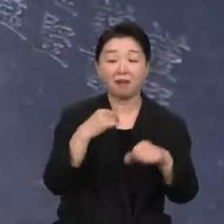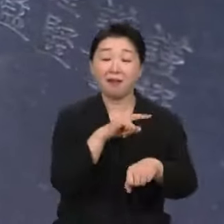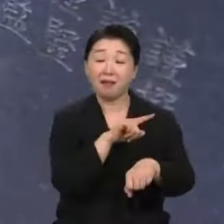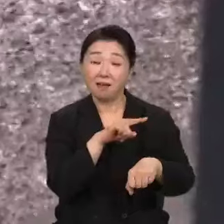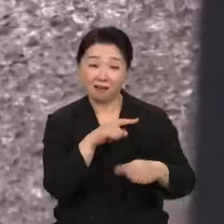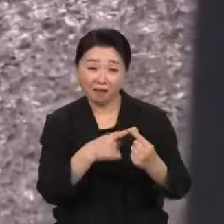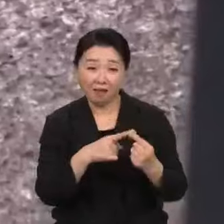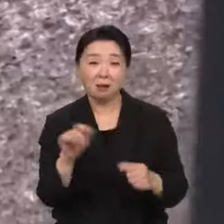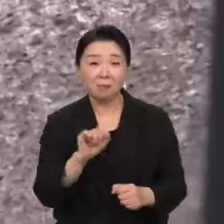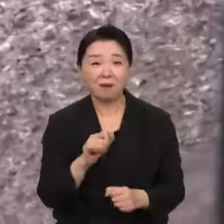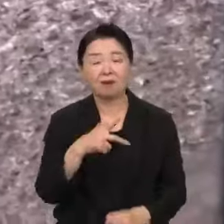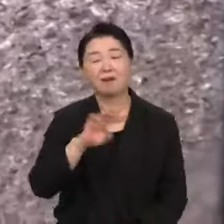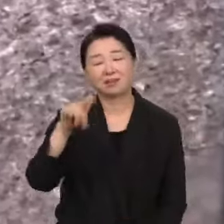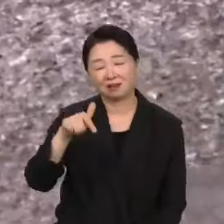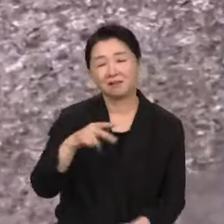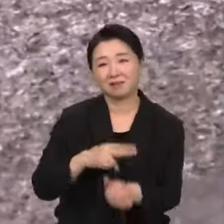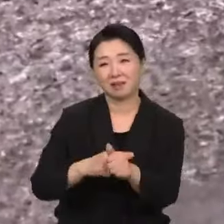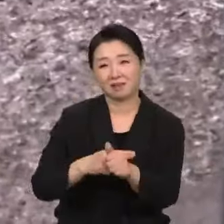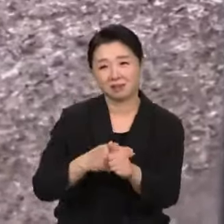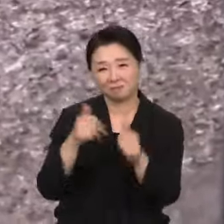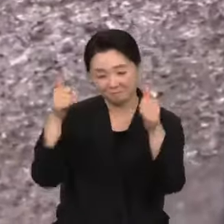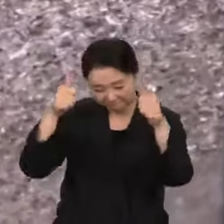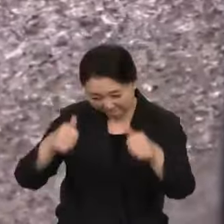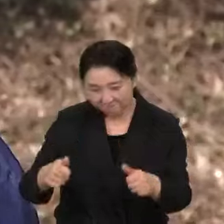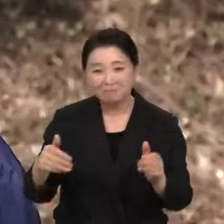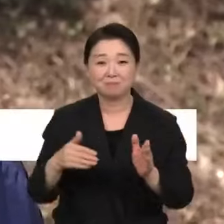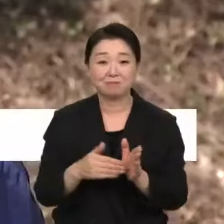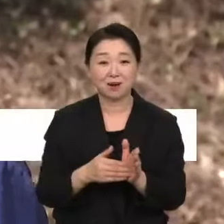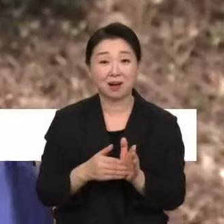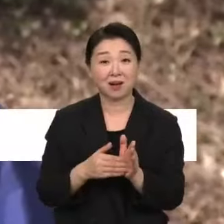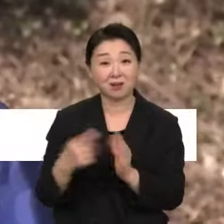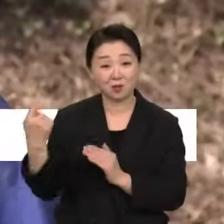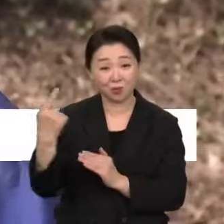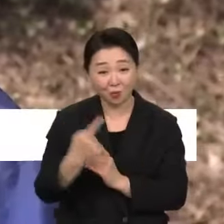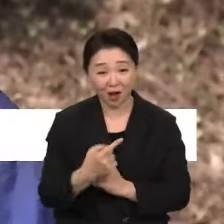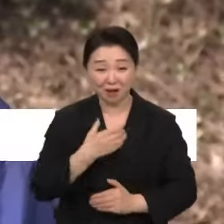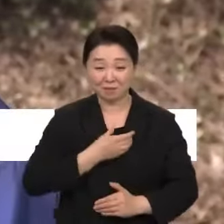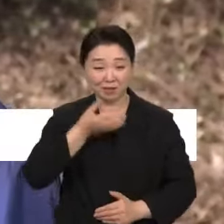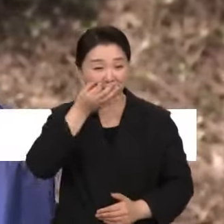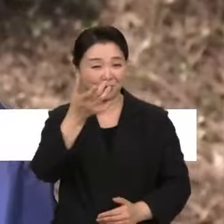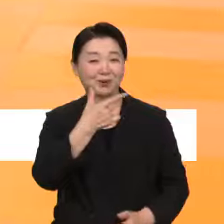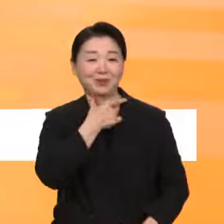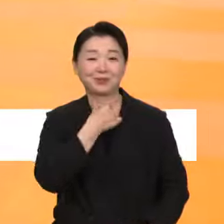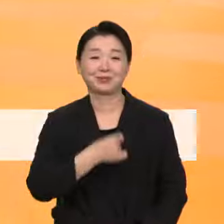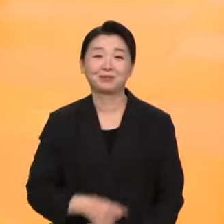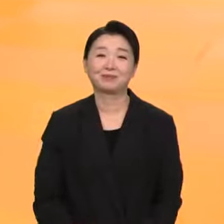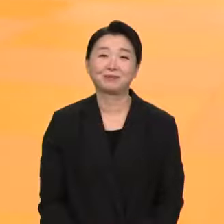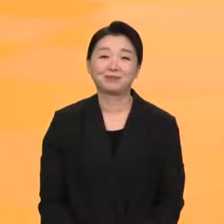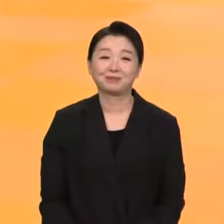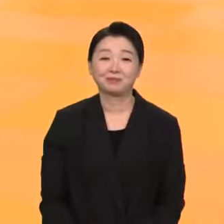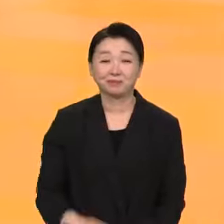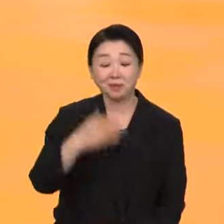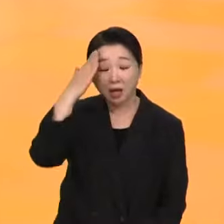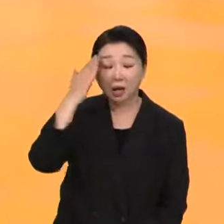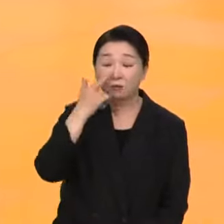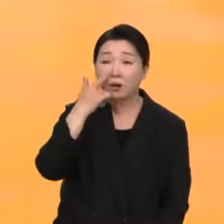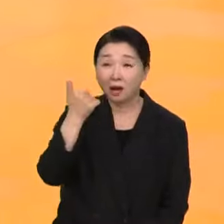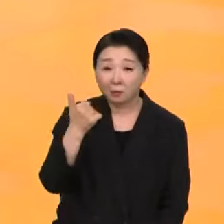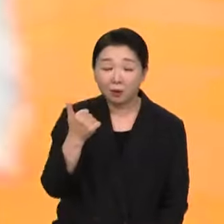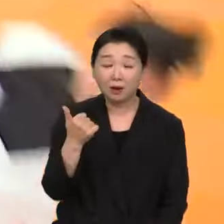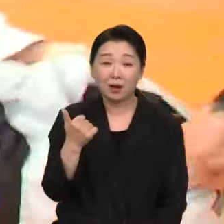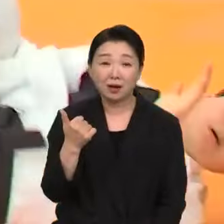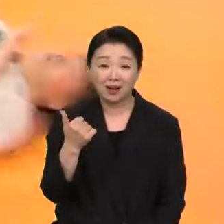허석 선생의 묘비를 찾기도 했습니다. 여기 와서 먼저 메달을 보여드리고 싶었어요. 한국인 아버지와